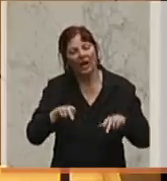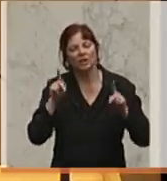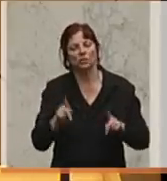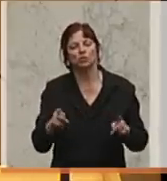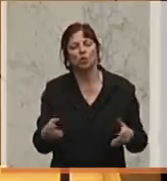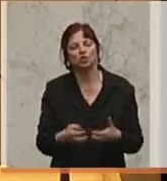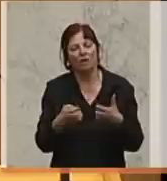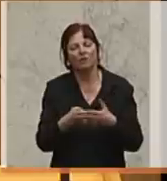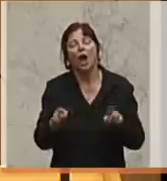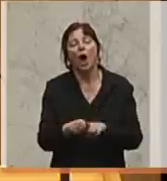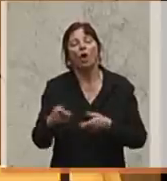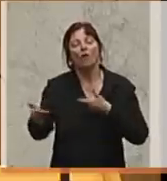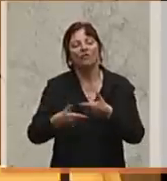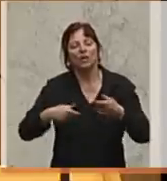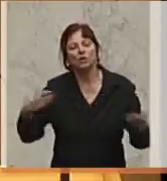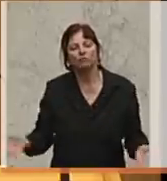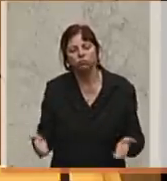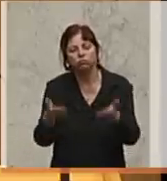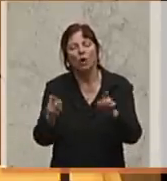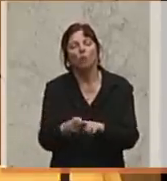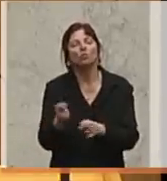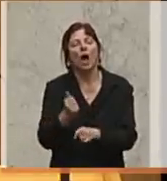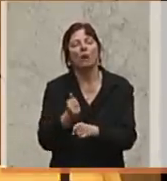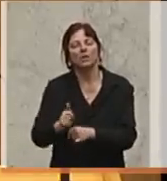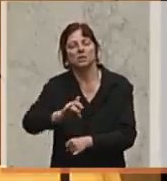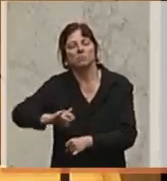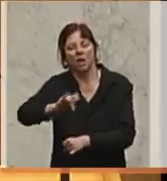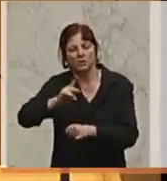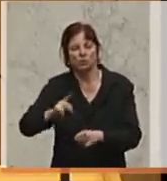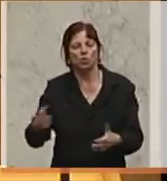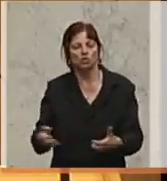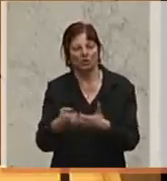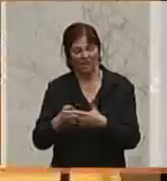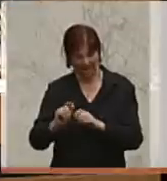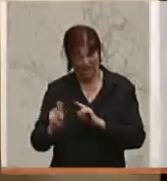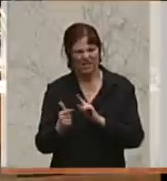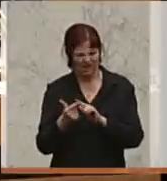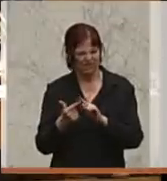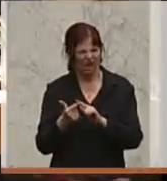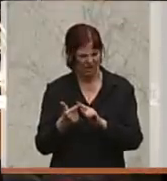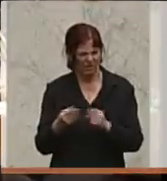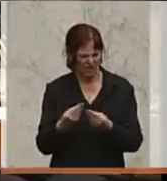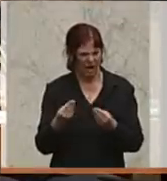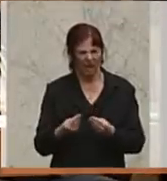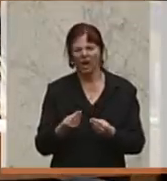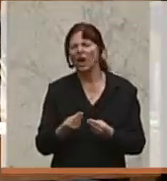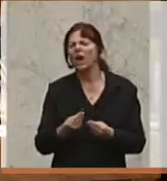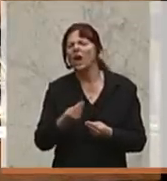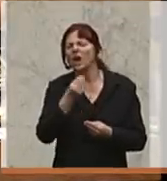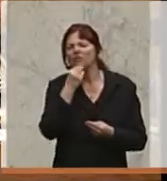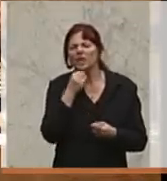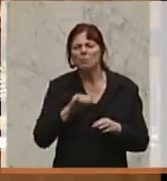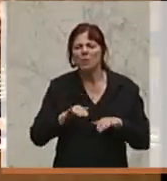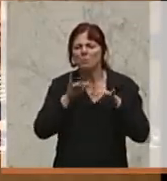zu schaffen? Meiner Meinung nach ist es das Zweite. Ja, mit Brausetabletten löst man nicht die Probleme eines Bundeslandes.